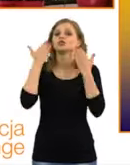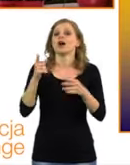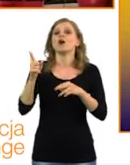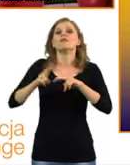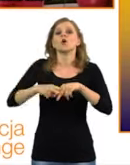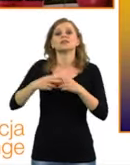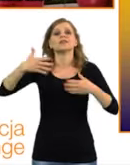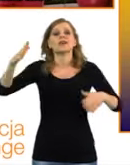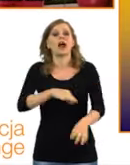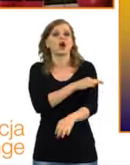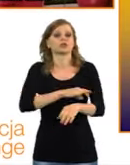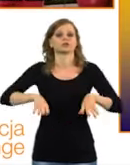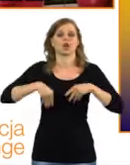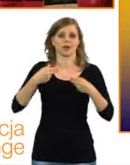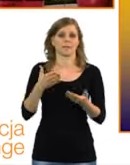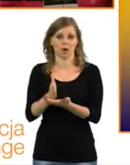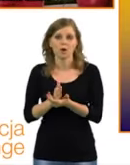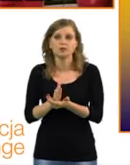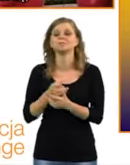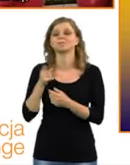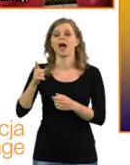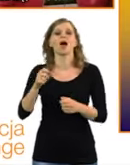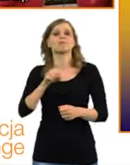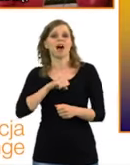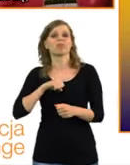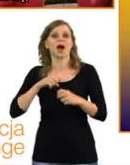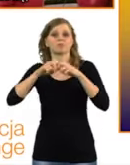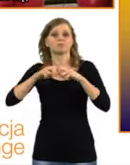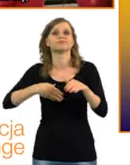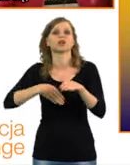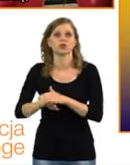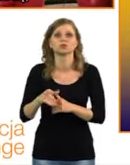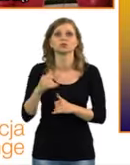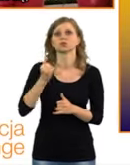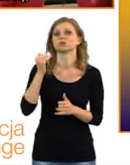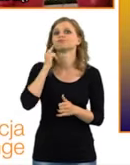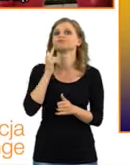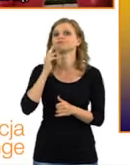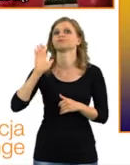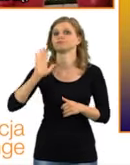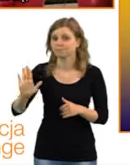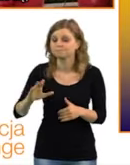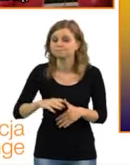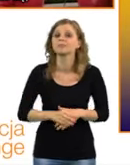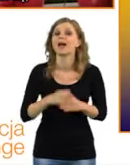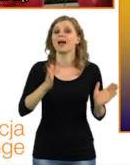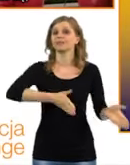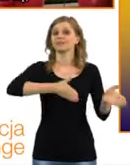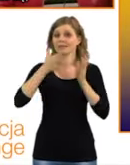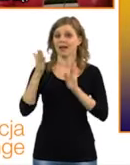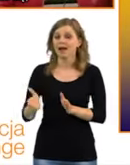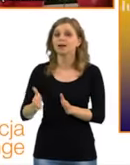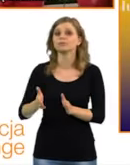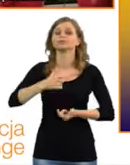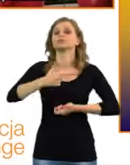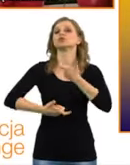Pomocy i wyszło z badań przesiewowych, że dziecko ma niedosłuch. Dalej